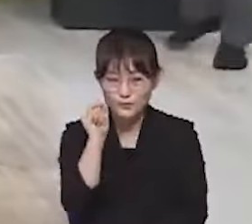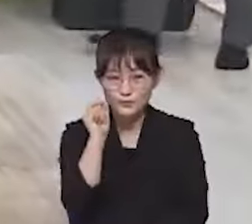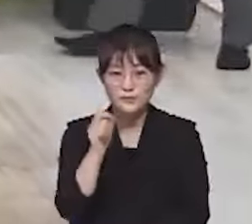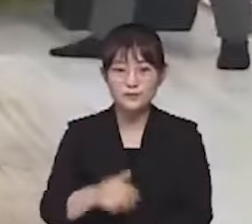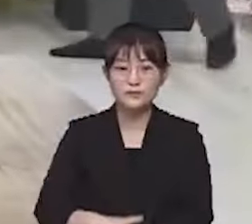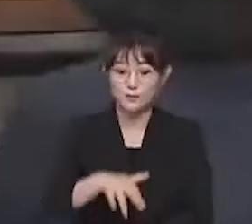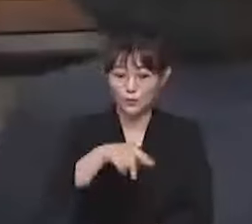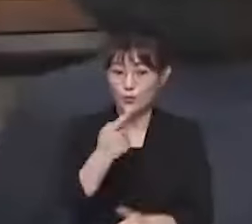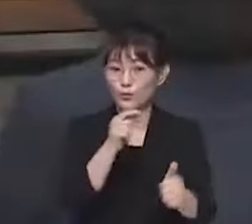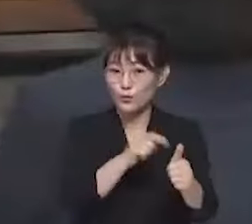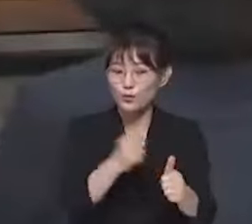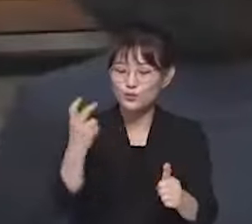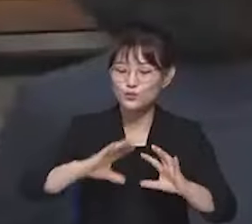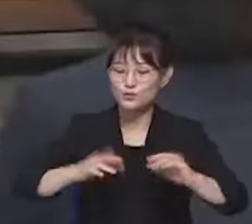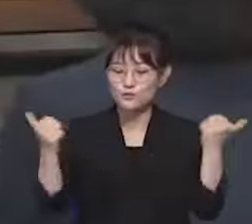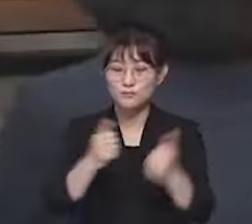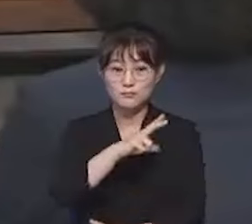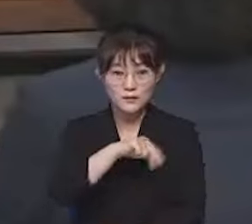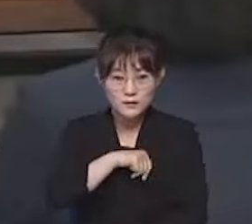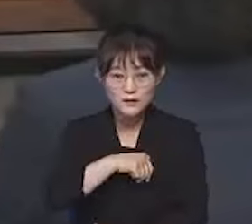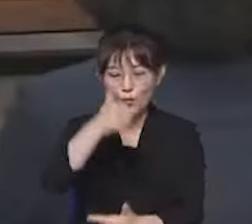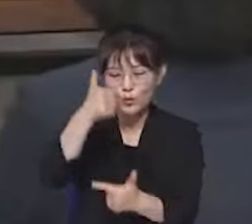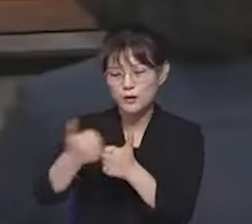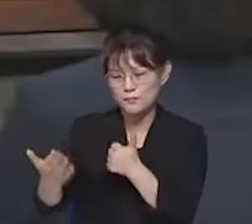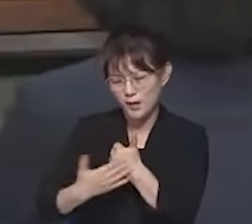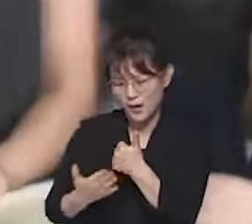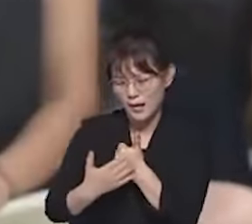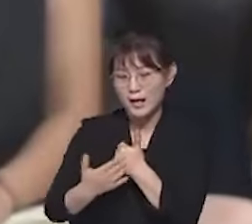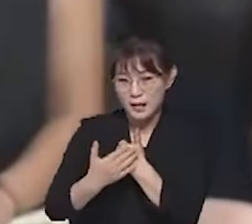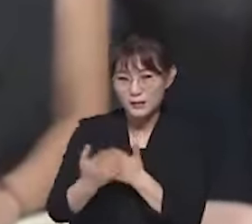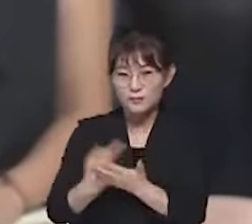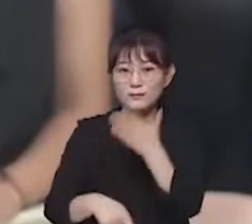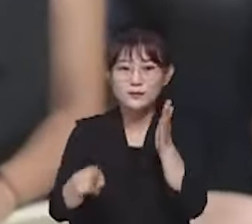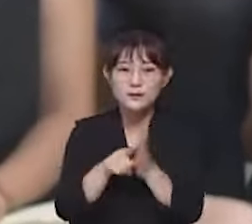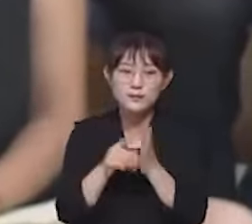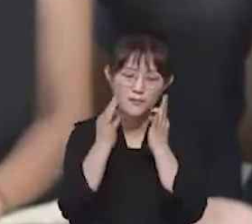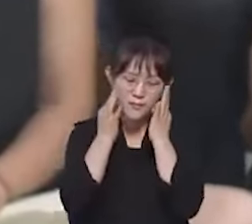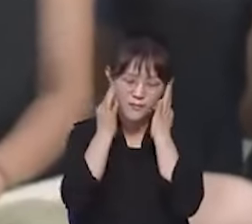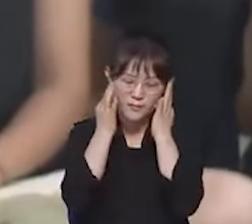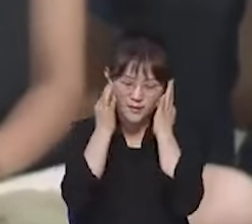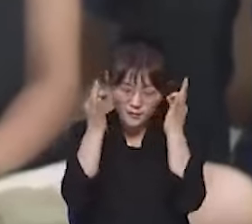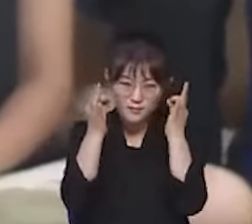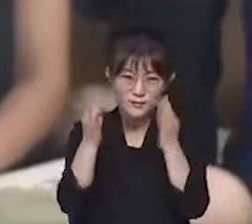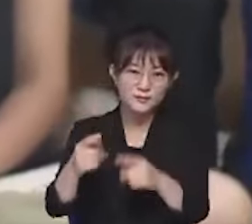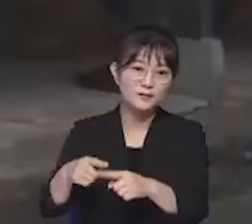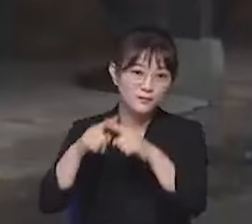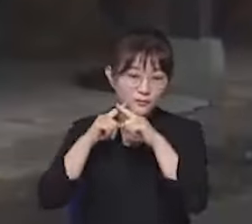대표를 비롯한 국회의원들의 호남 월세살이 등을 통해 총력전을 펼치겠다는 각오입니다.